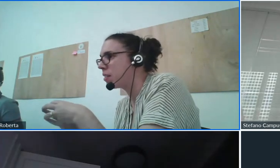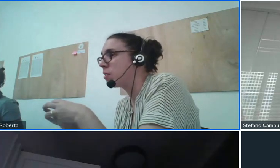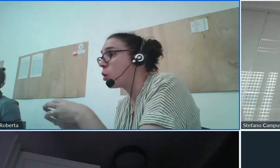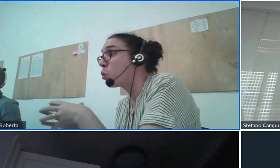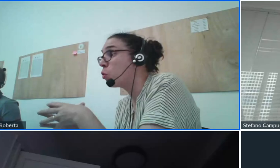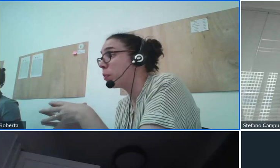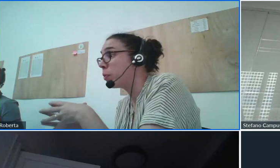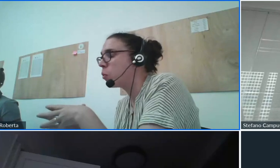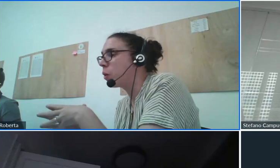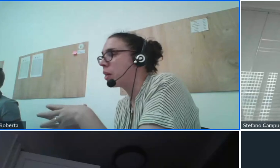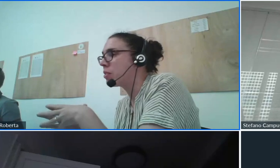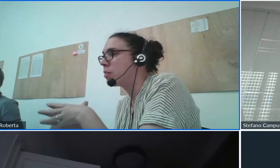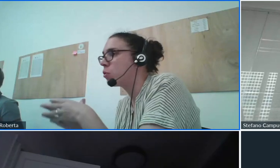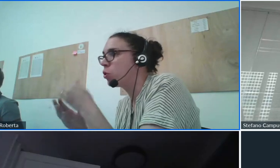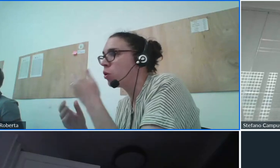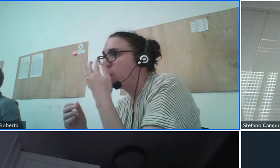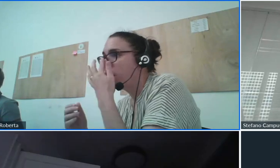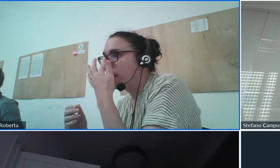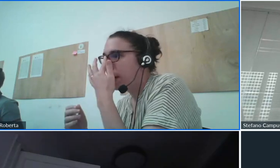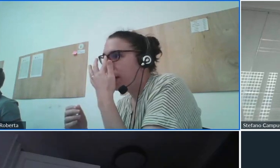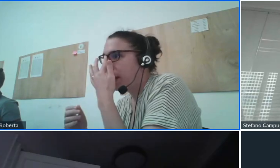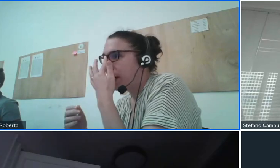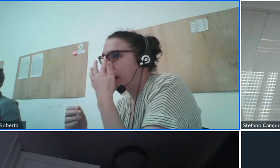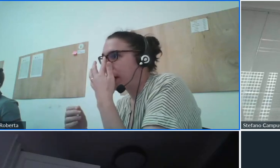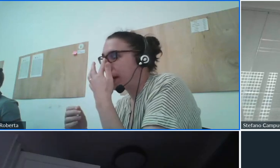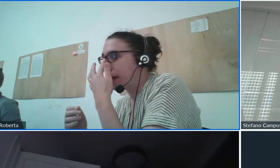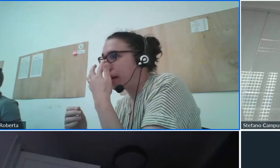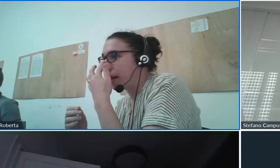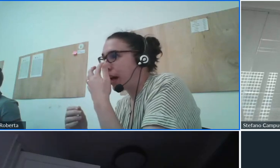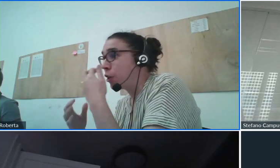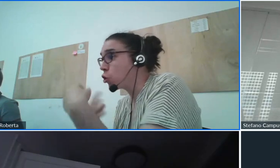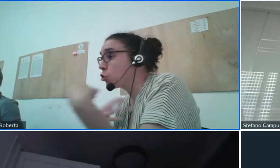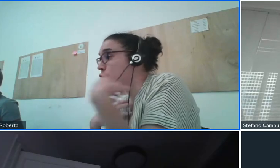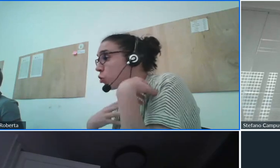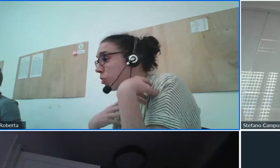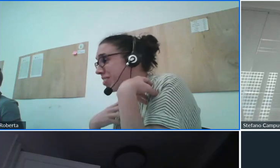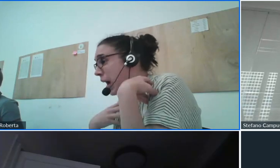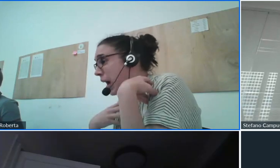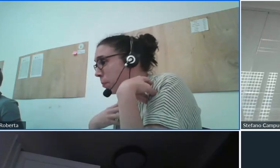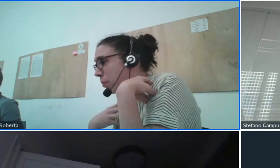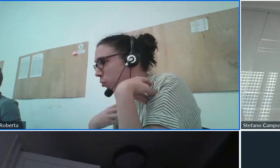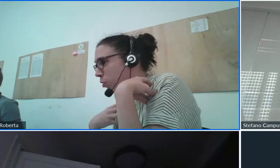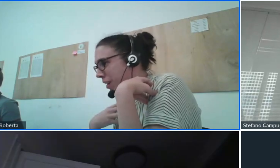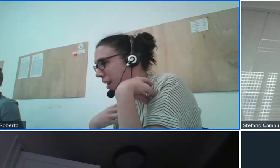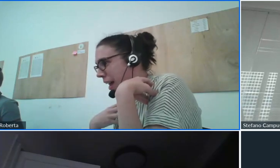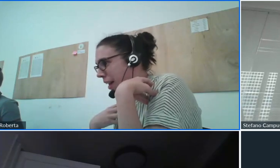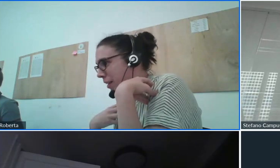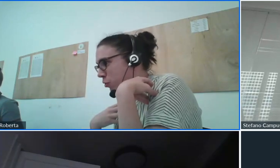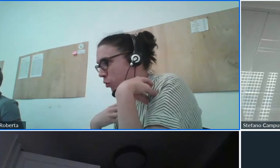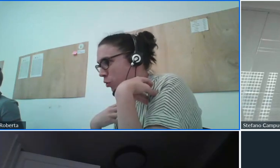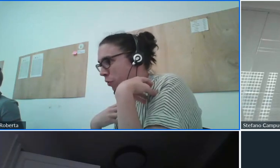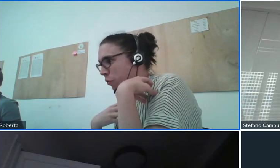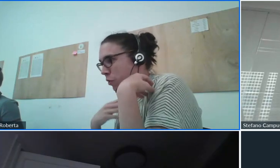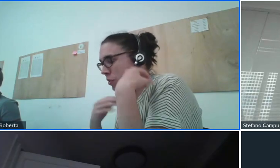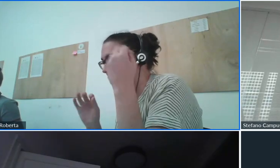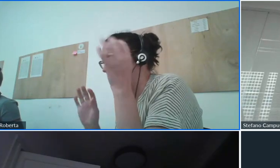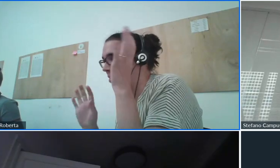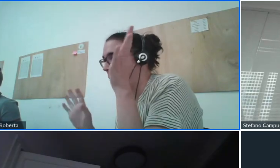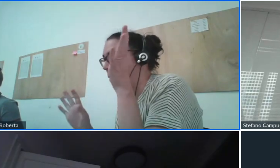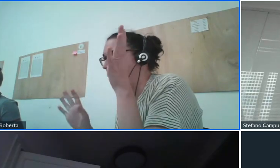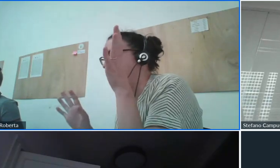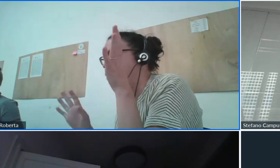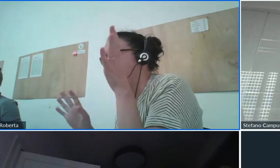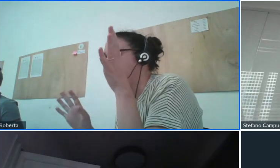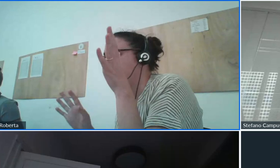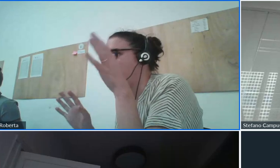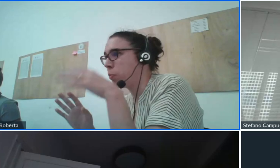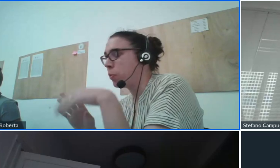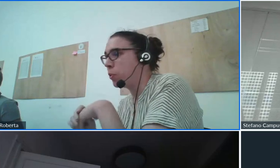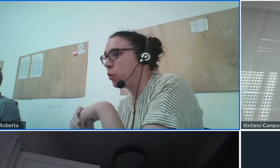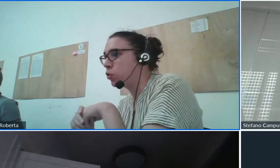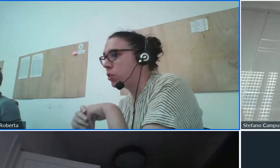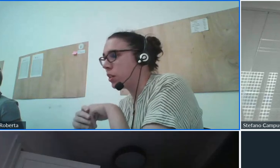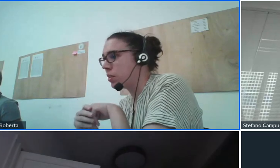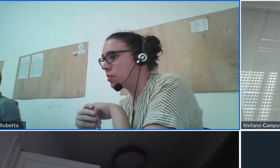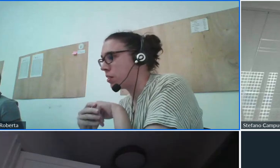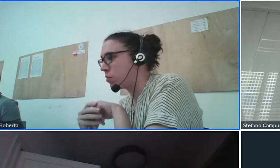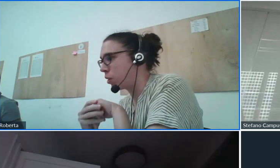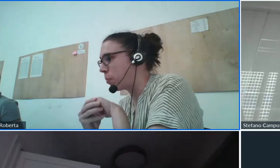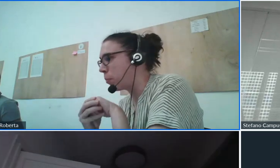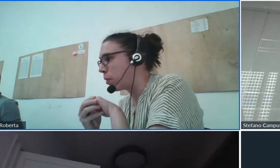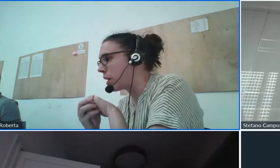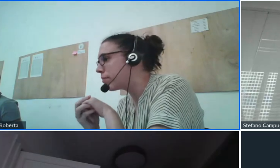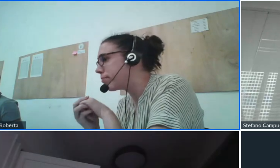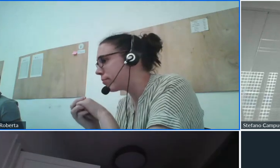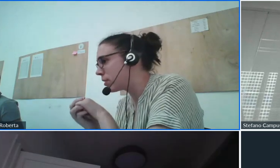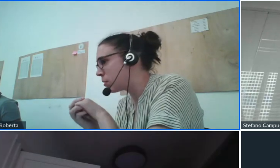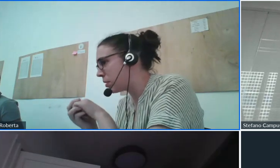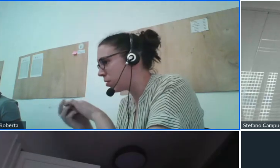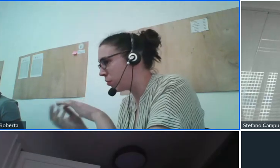un'azienda che si occupa di questo, a nostro discapito, tra l'altro, forse ne sappiamo ancora troppo poco, nel senso